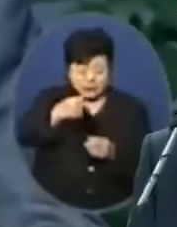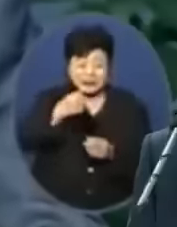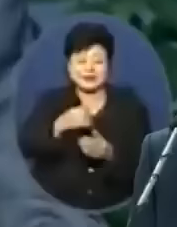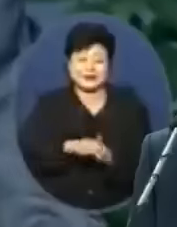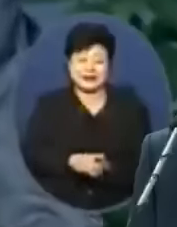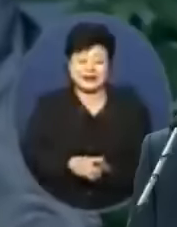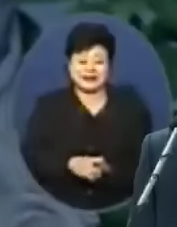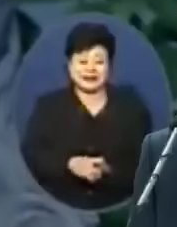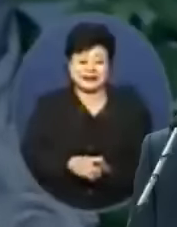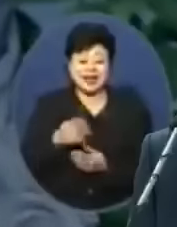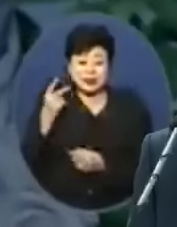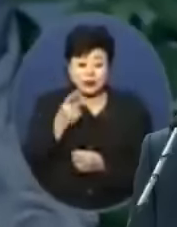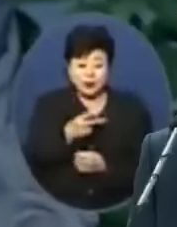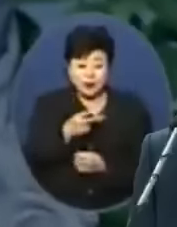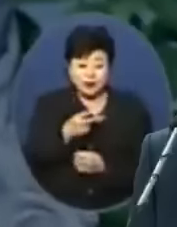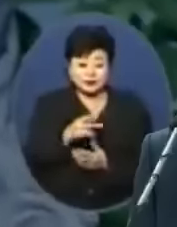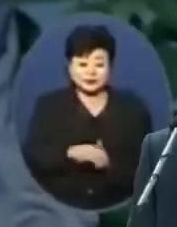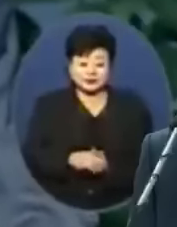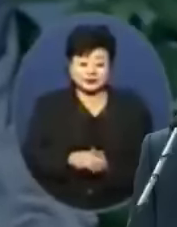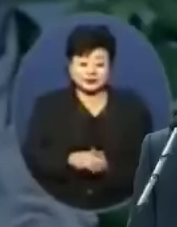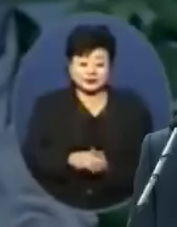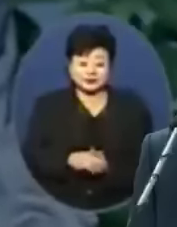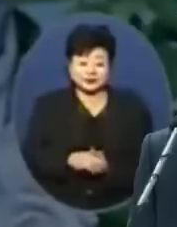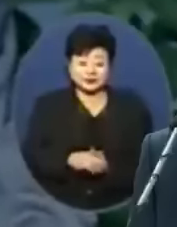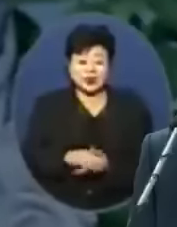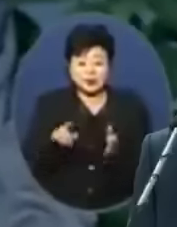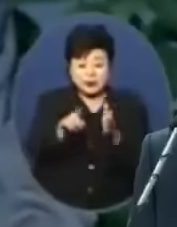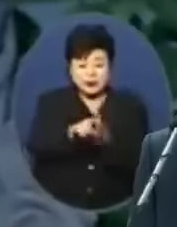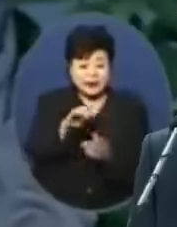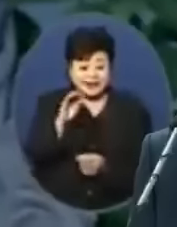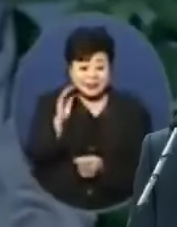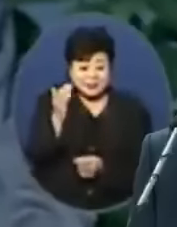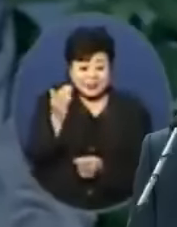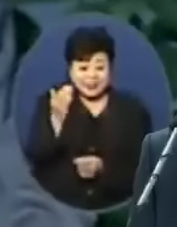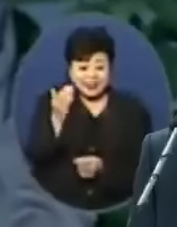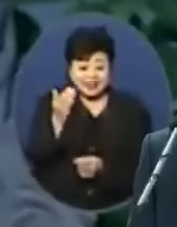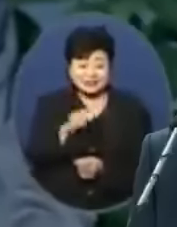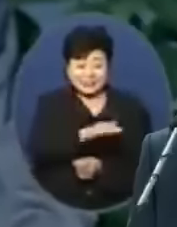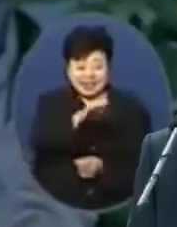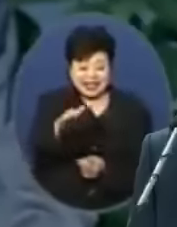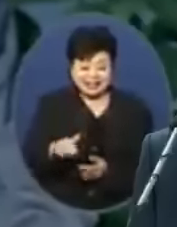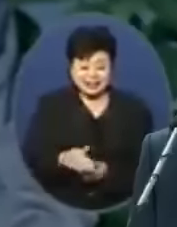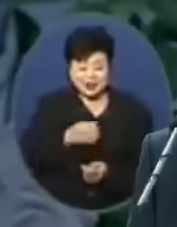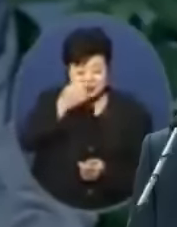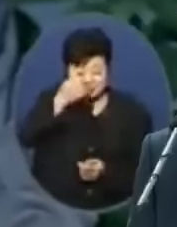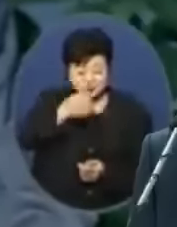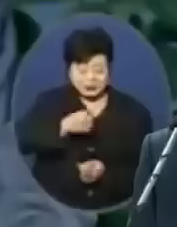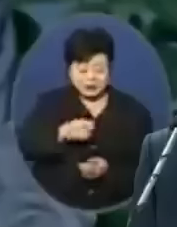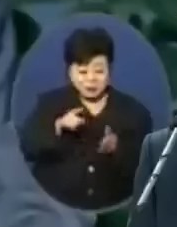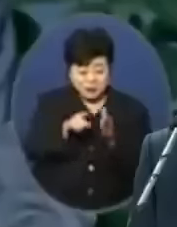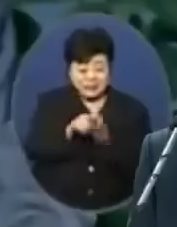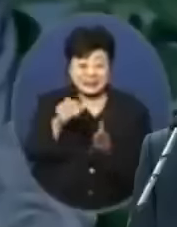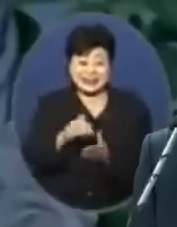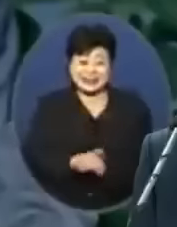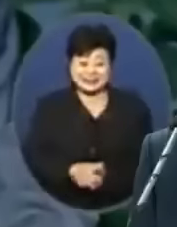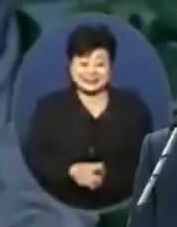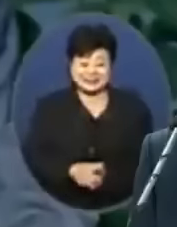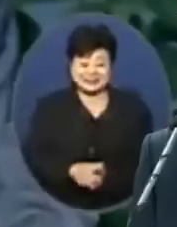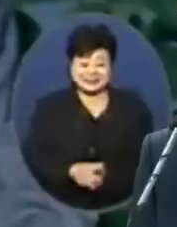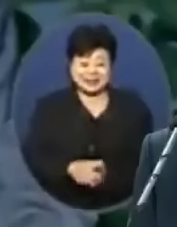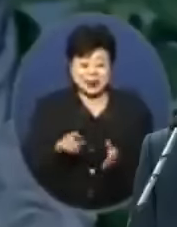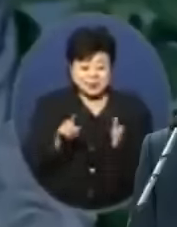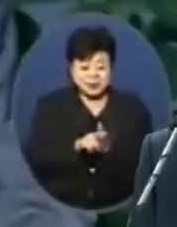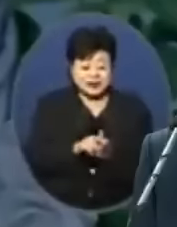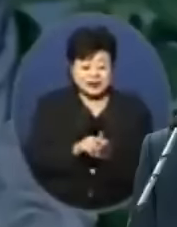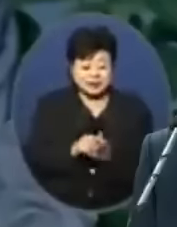것입니다. 그리고 믿어야 돼요. 우리가 꿈을 꾸면 믿게 되는 것입니다.